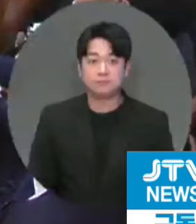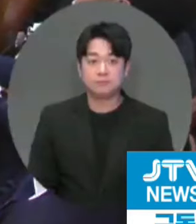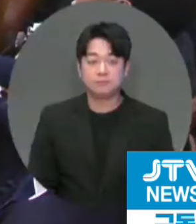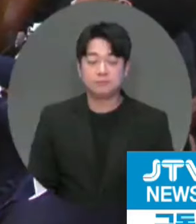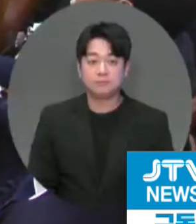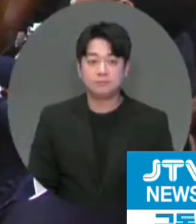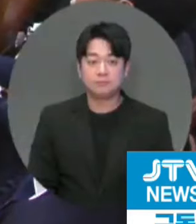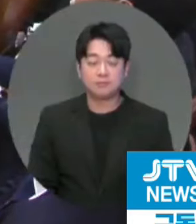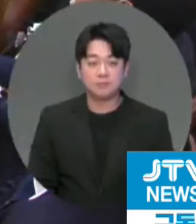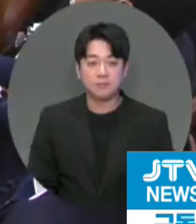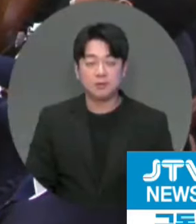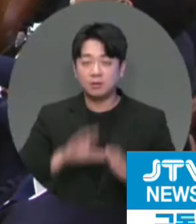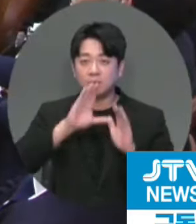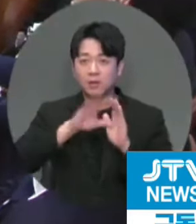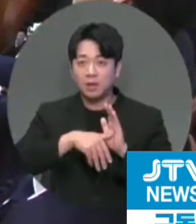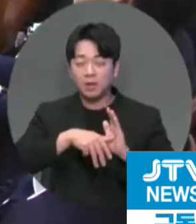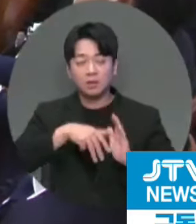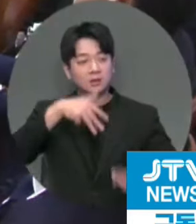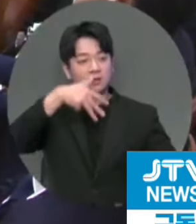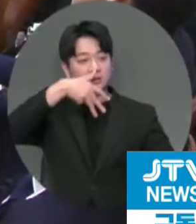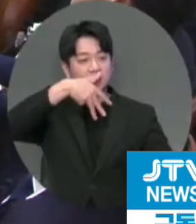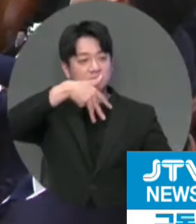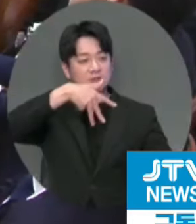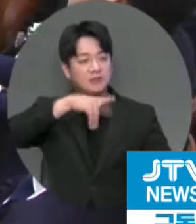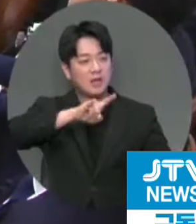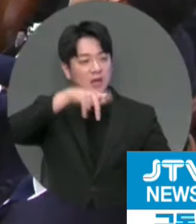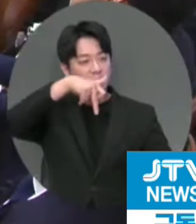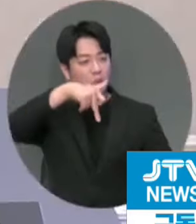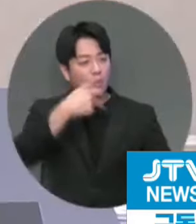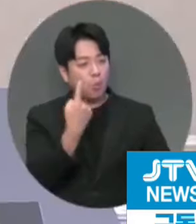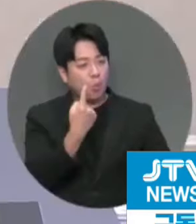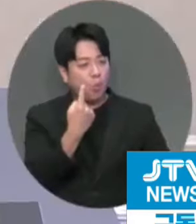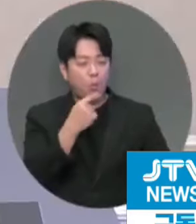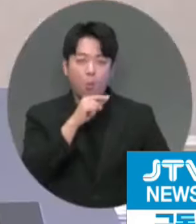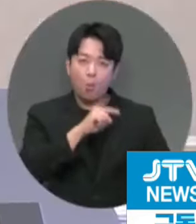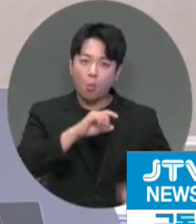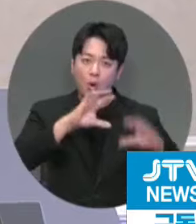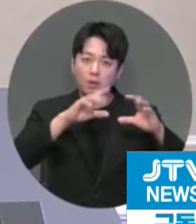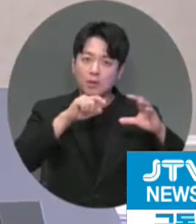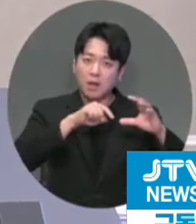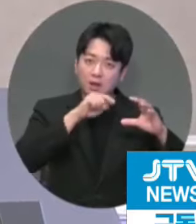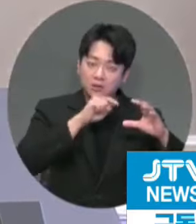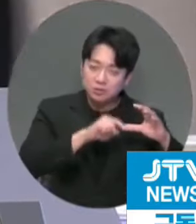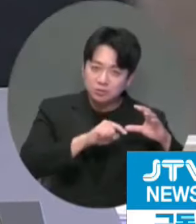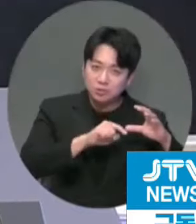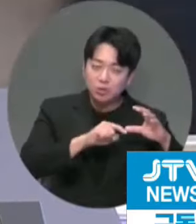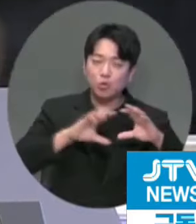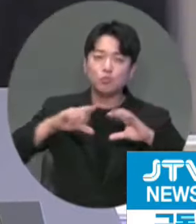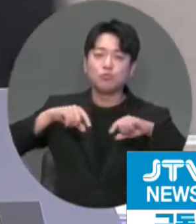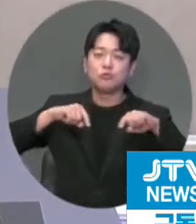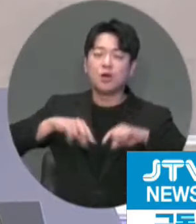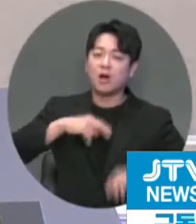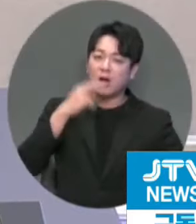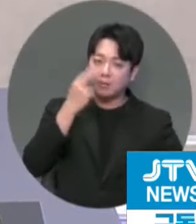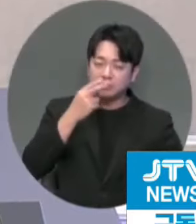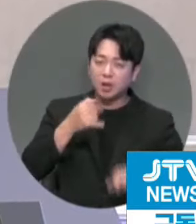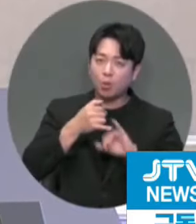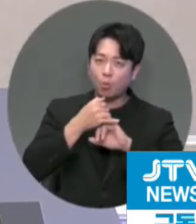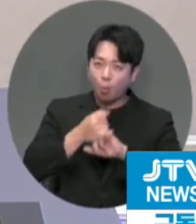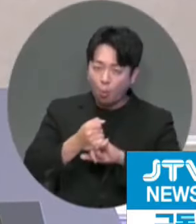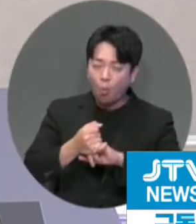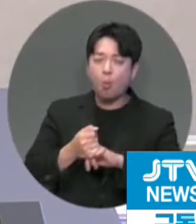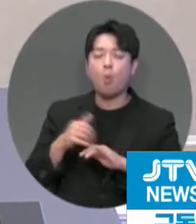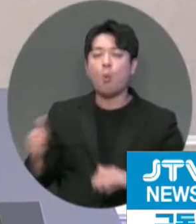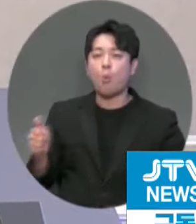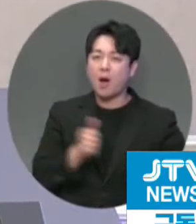체코인가요? 그 대사관에서 꼭 좀 와달라고 그 국정감사를 자처를 했어요. 그래서 이제 그 원래 안 갈 계획이었는데